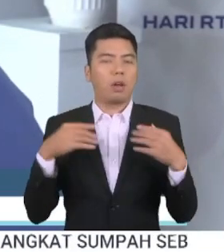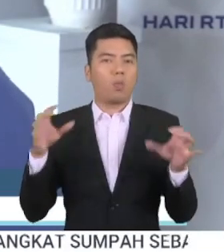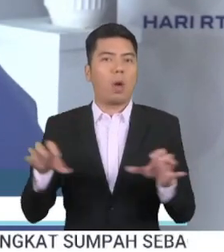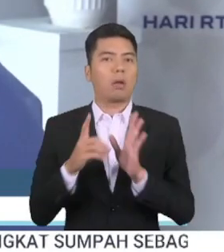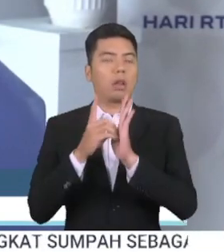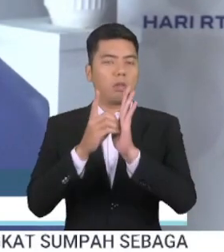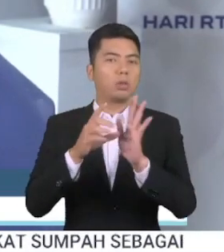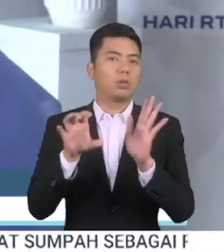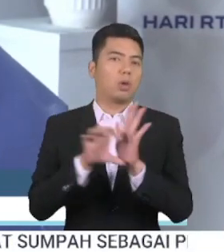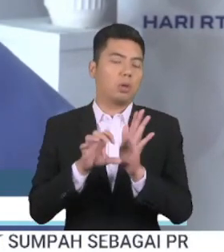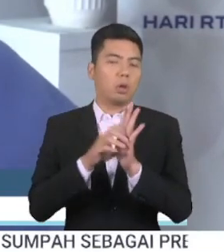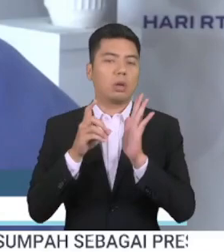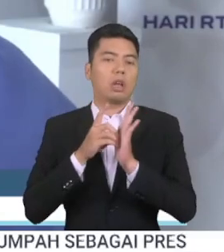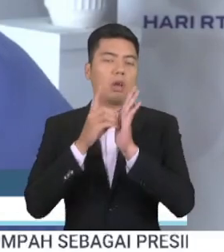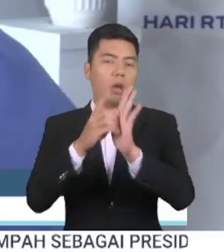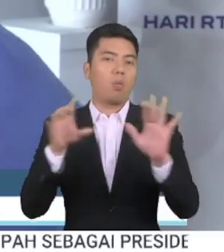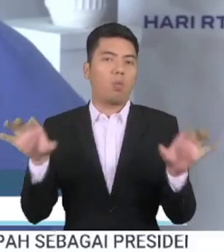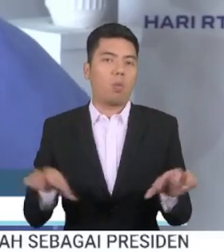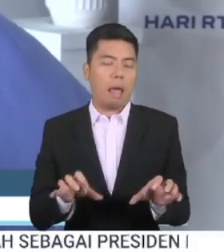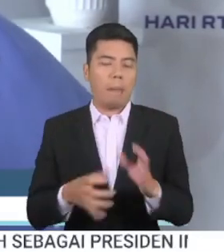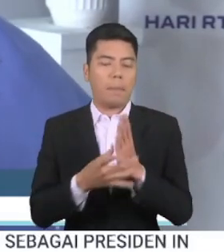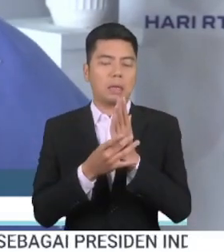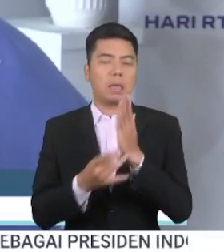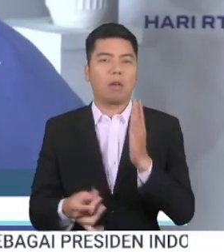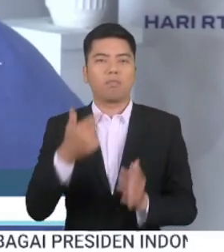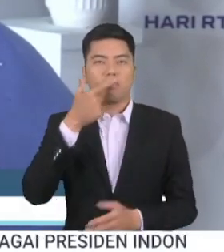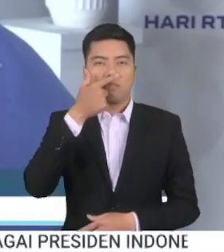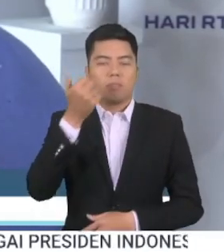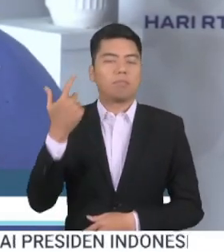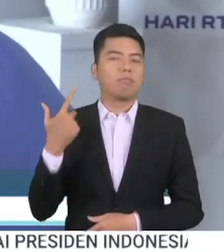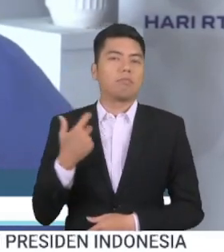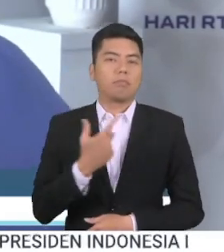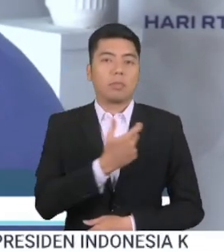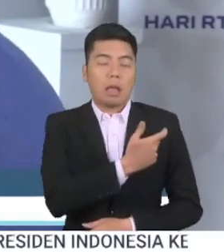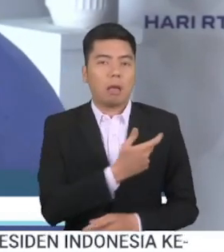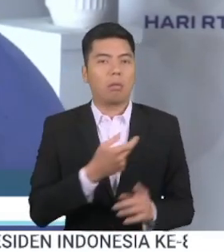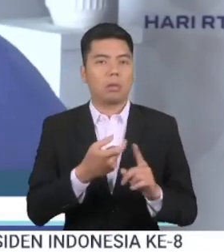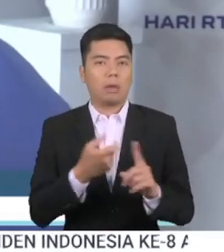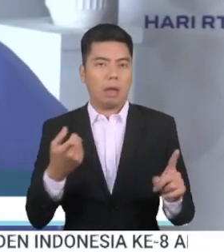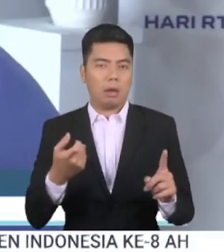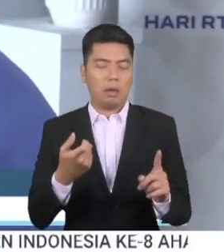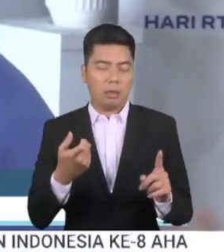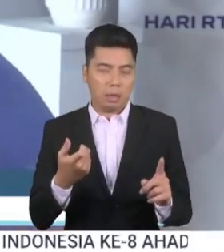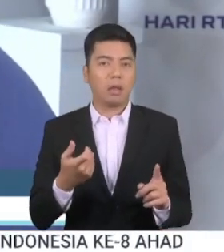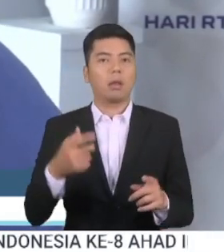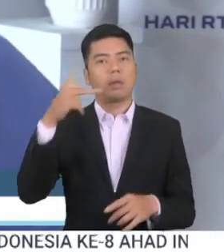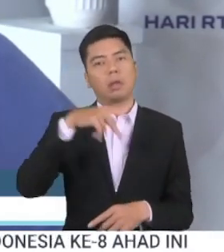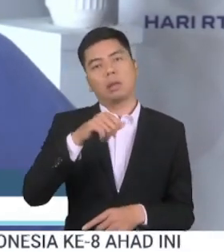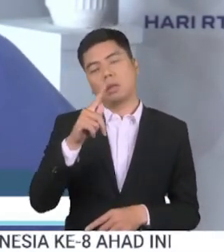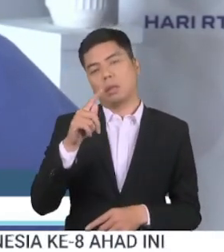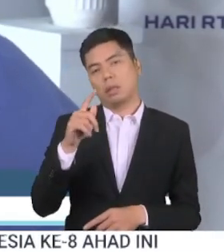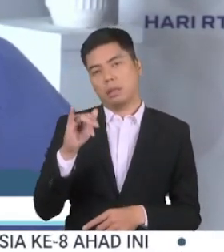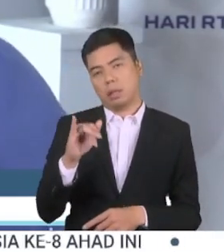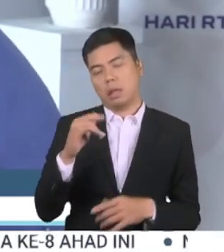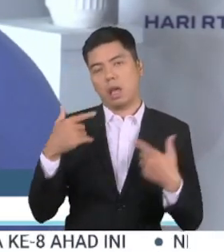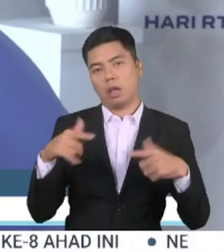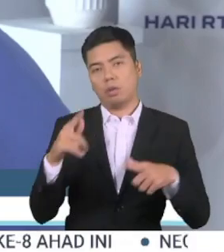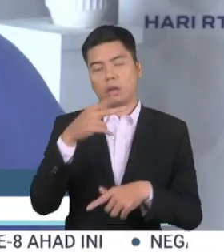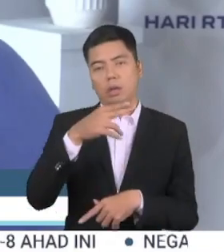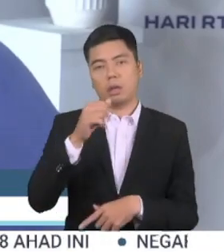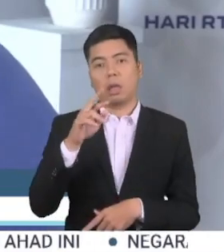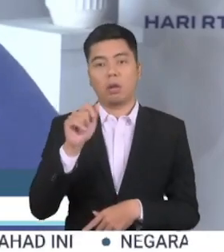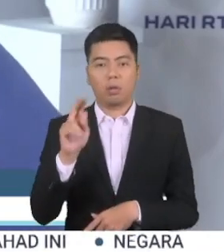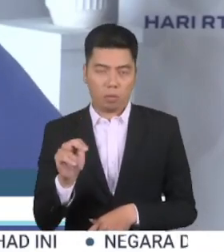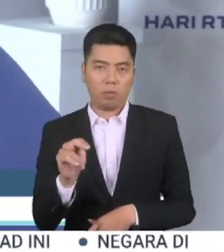contohnya demonstrasi pembuatan minyak wangi daripada Pati Gaharu. So pengunjung boleh mengambil peluang ini untuk membuat